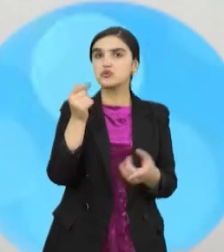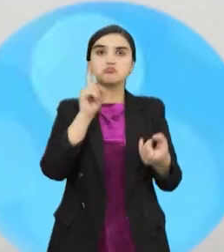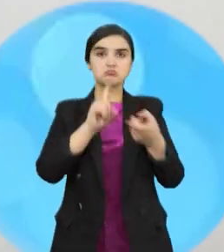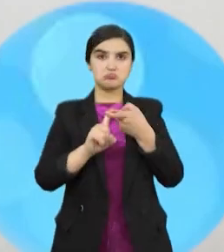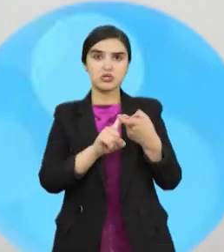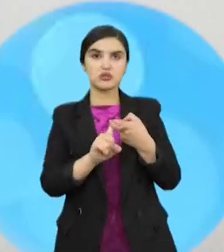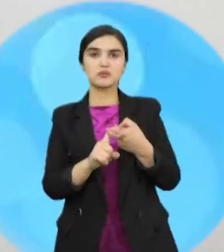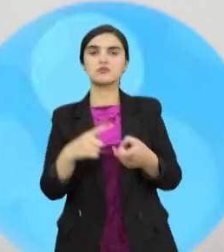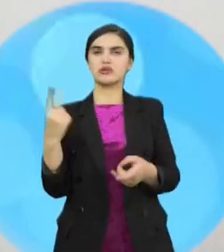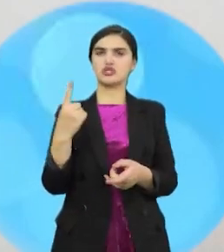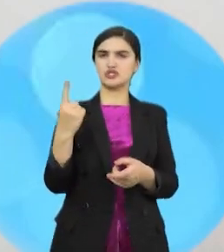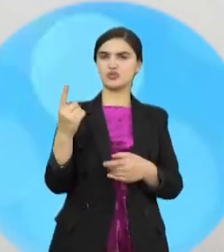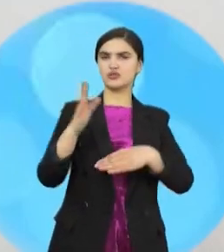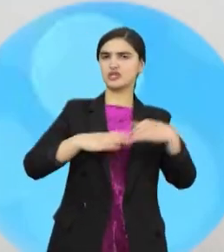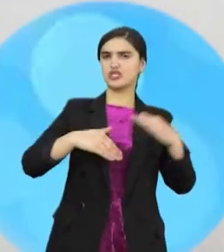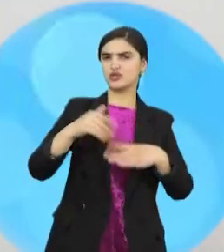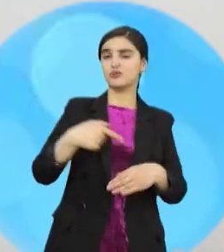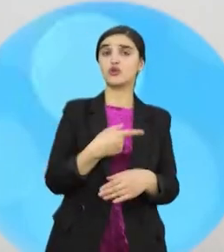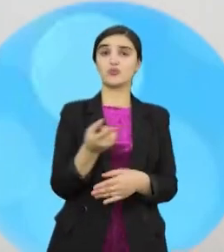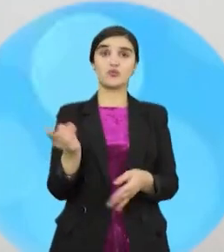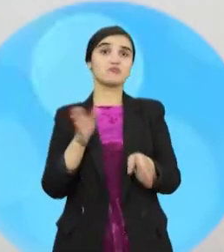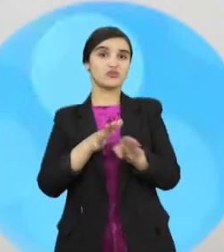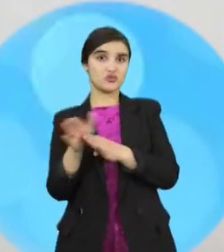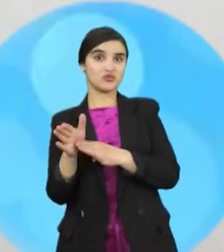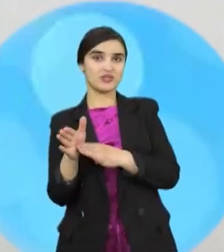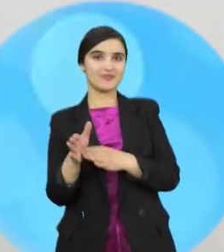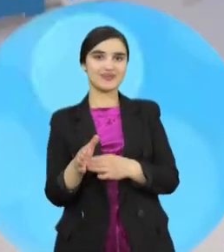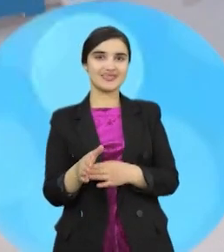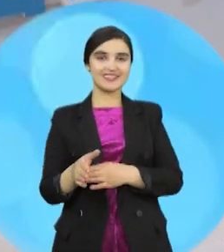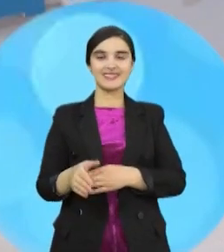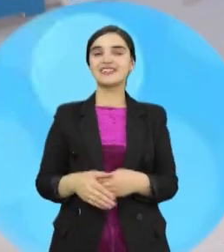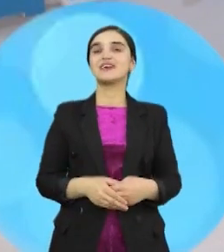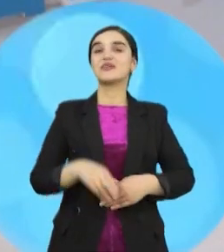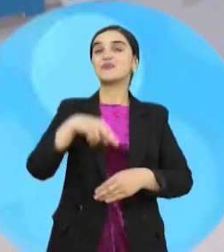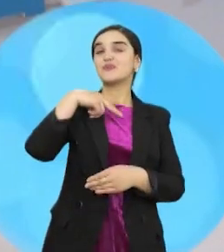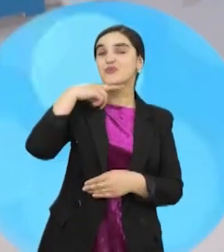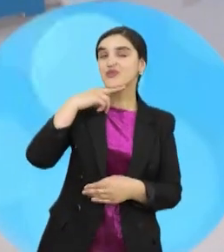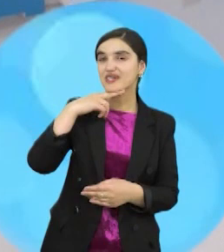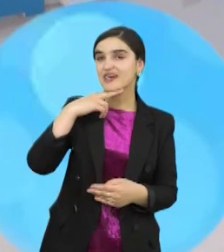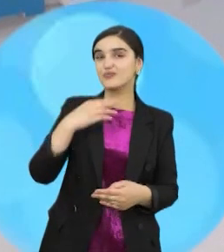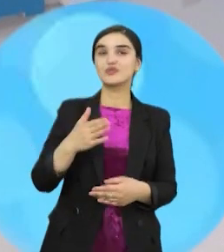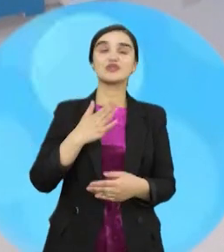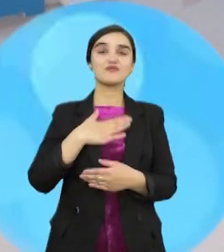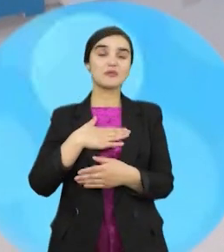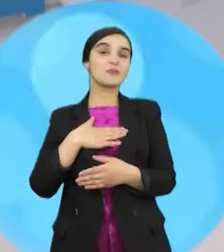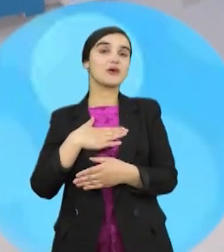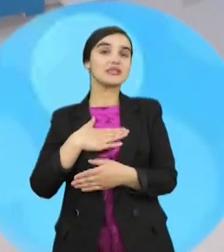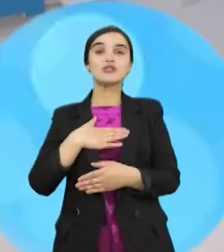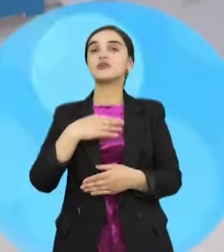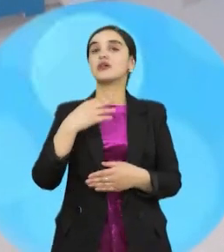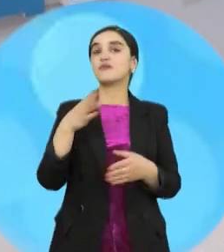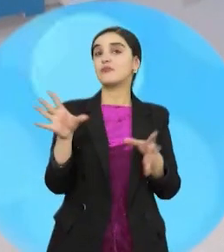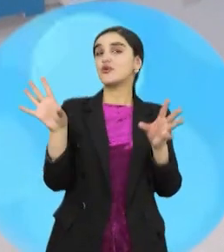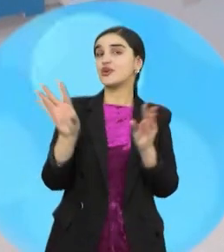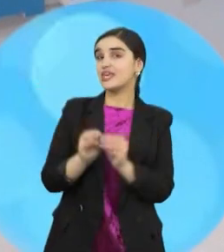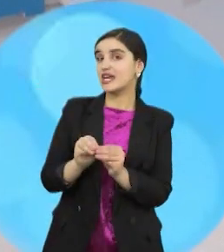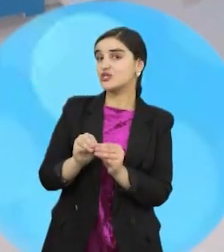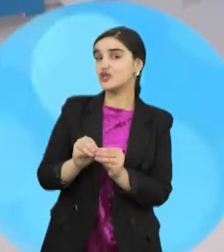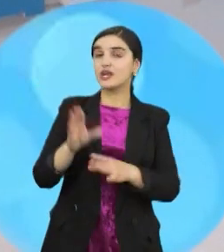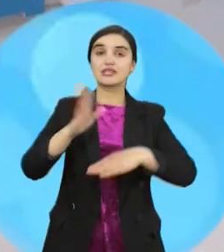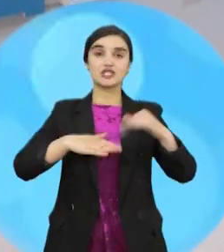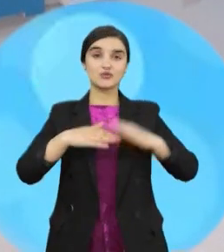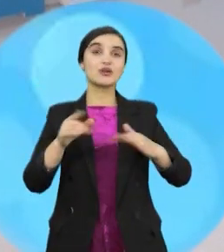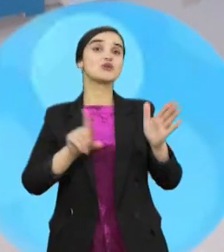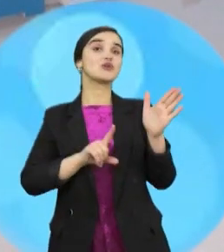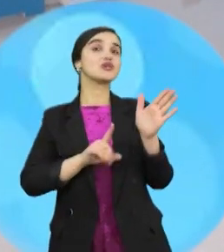با هم علاقمند هستند و چگونه تجربه را ما میتوانیم اجرا کنیم. پس با دقت باشید و ما را همراهی کنید و